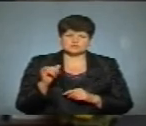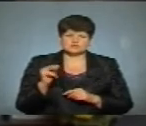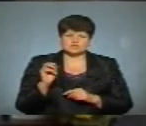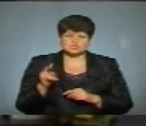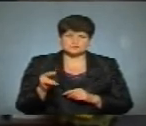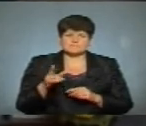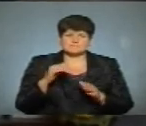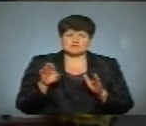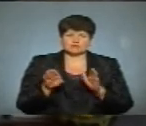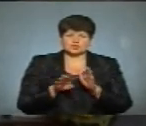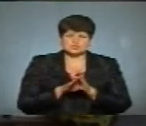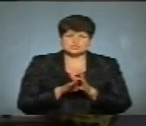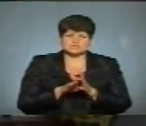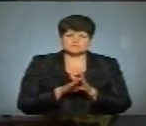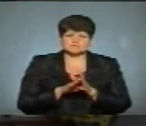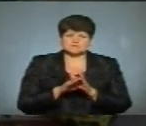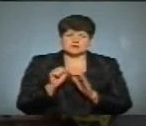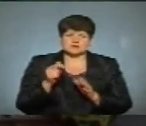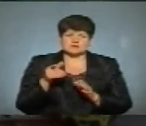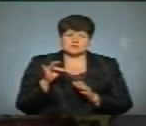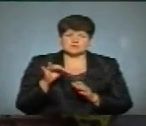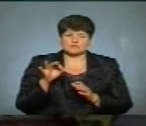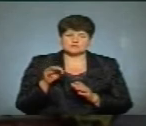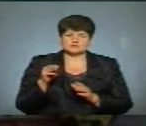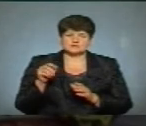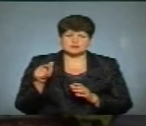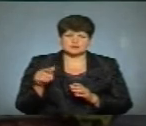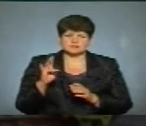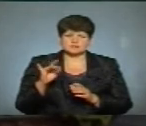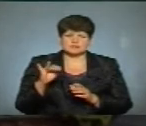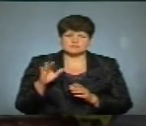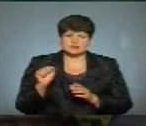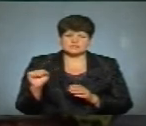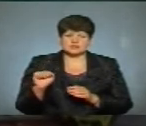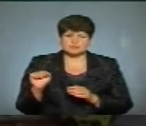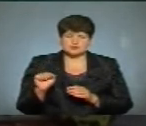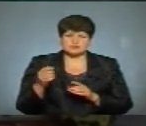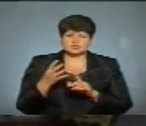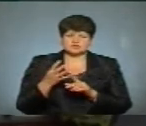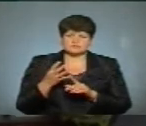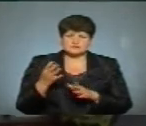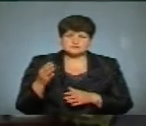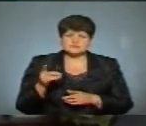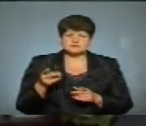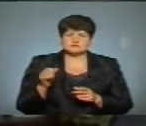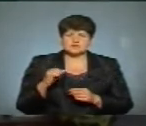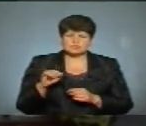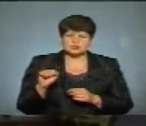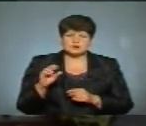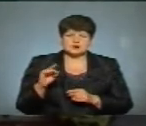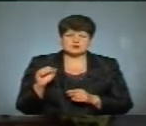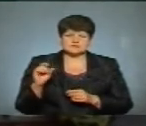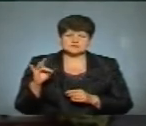Волочиськ. Третя пара – Агрон ОТГ Великоарийська громада, Нива Теребовля. І четверта пара – зустрінеться переможець пари